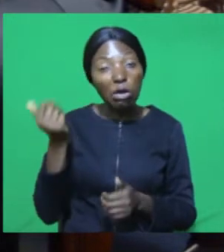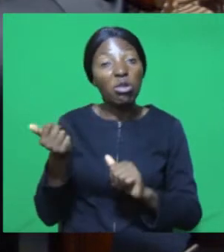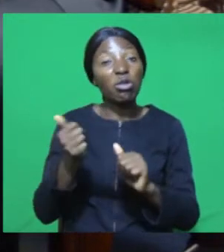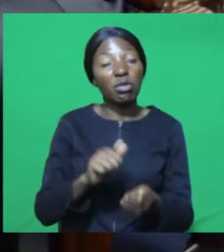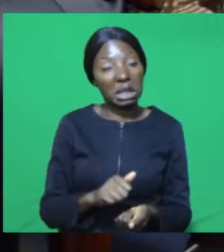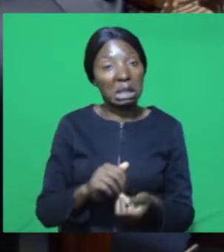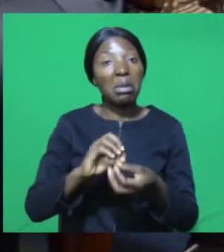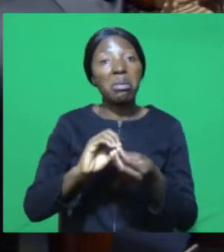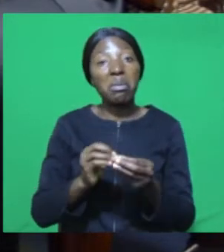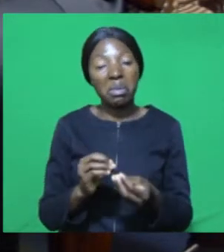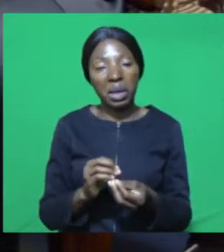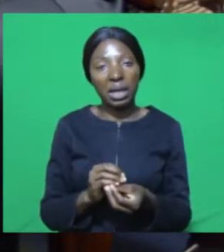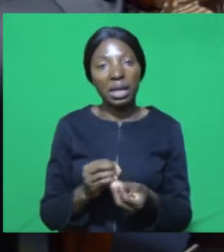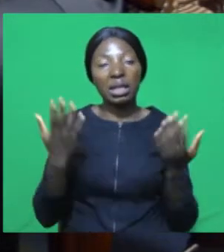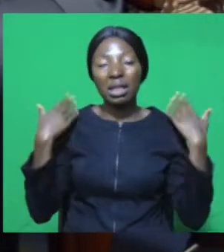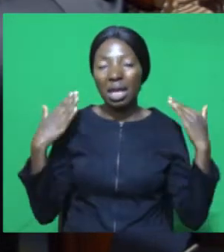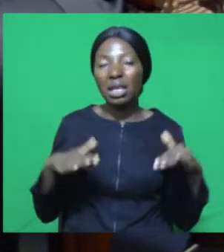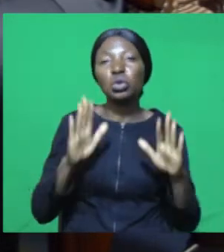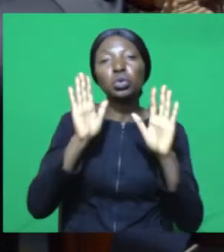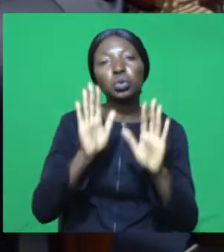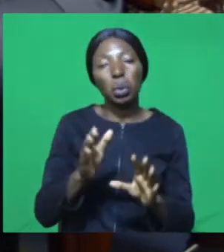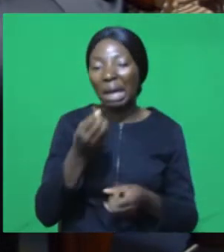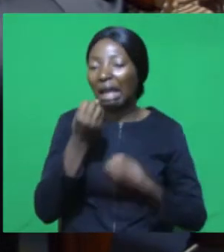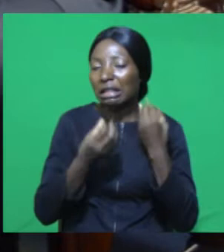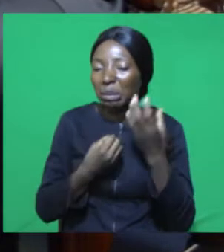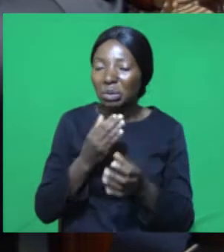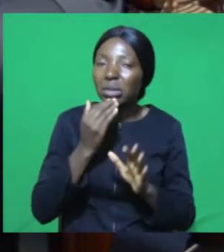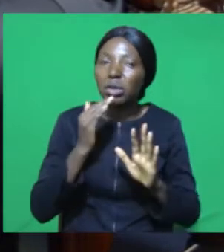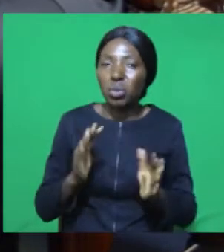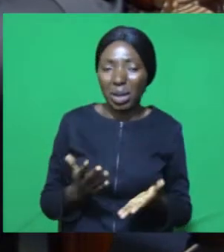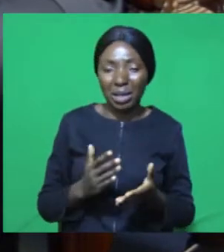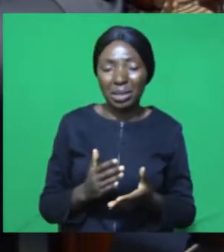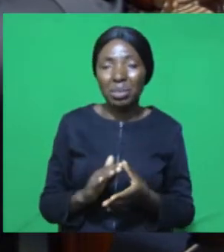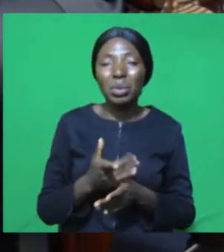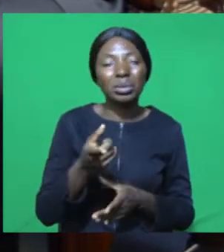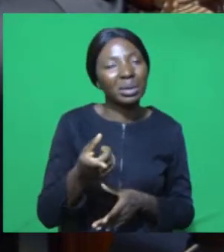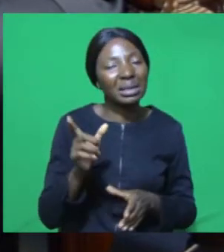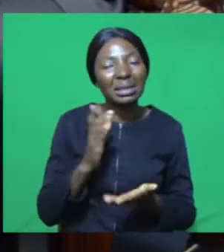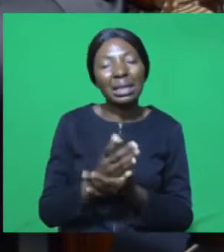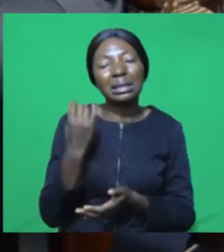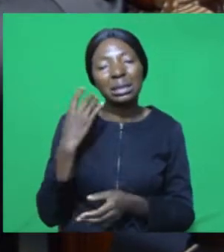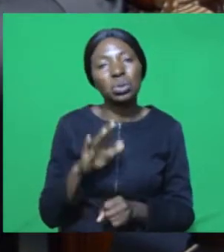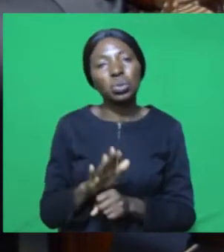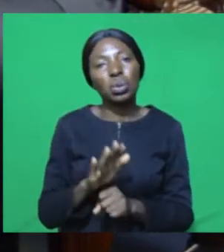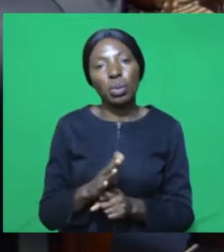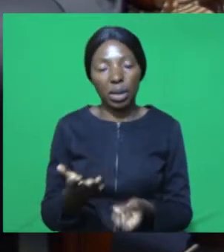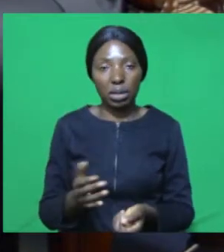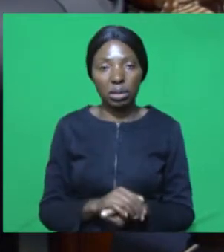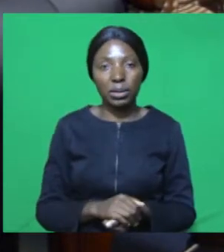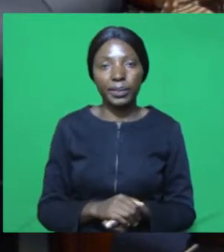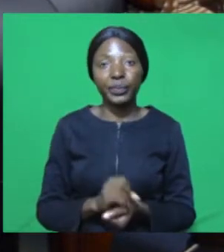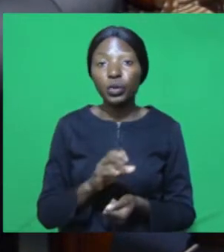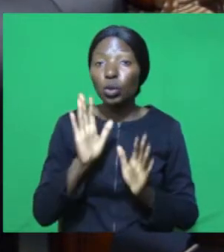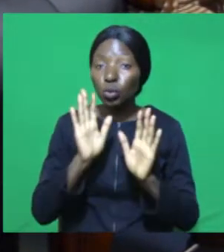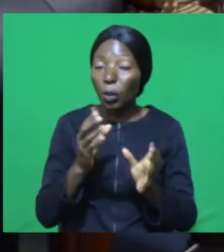Kwa akaita kuti Gabriel amire kutsanangura. Kwa ainga tsanangurira muna akafenda.